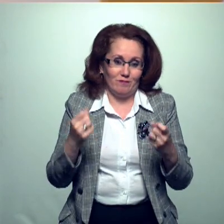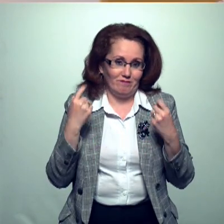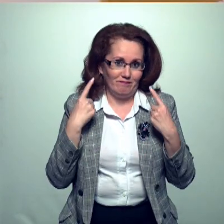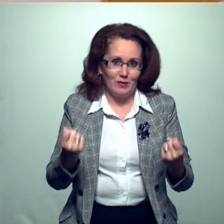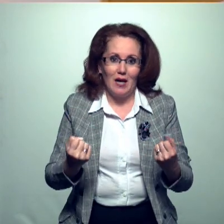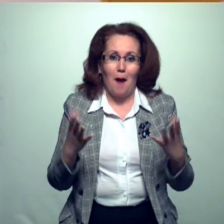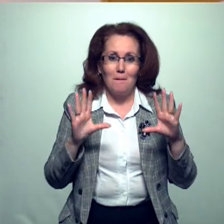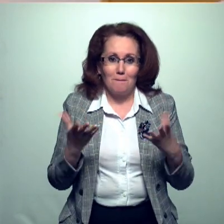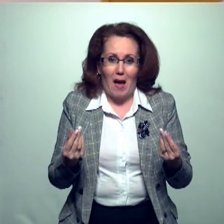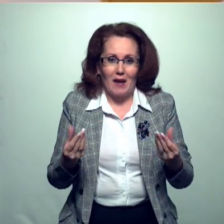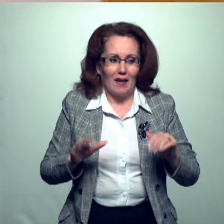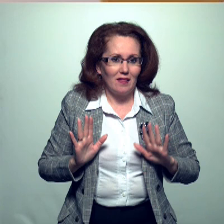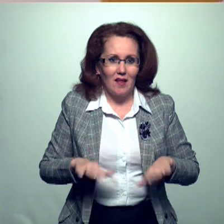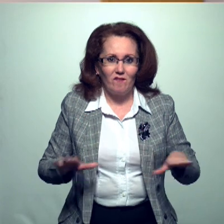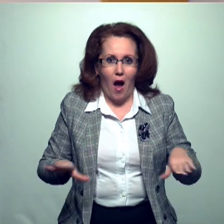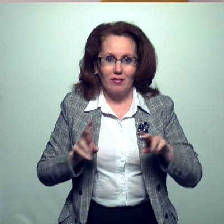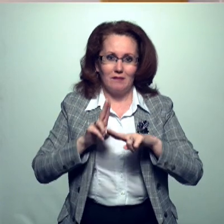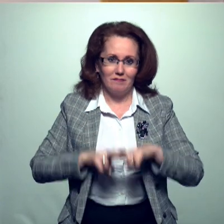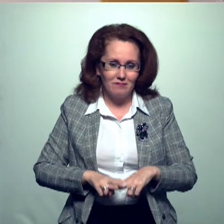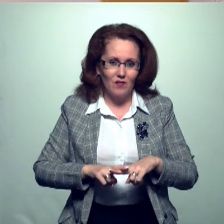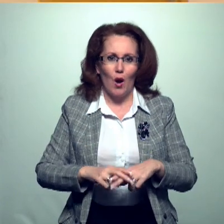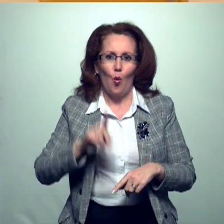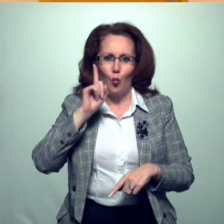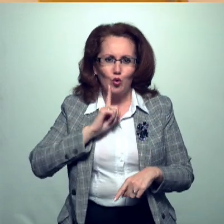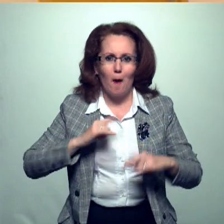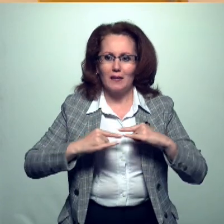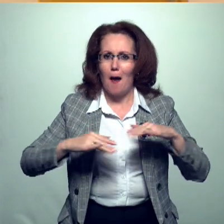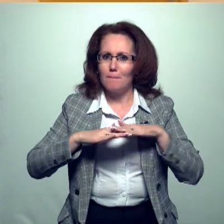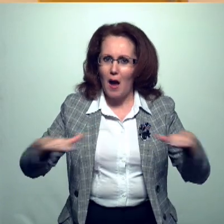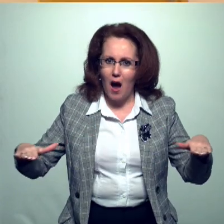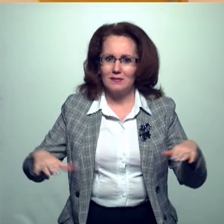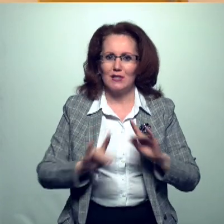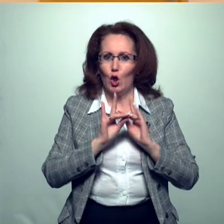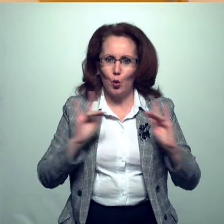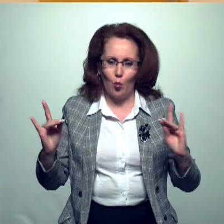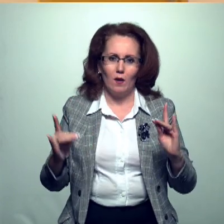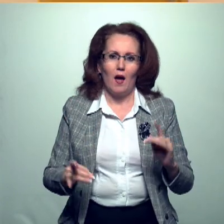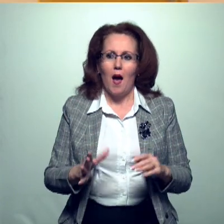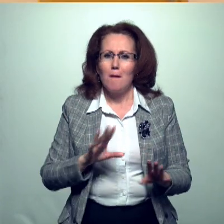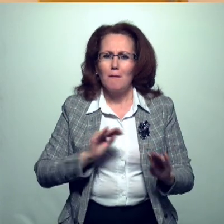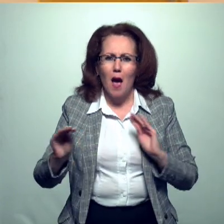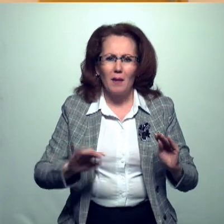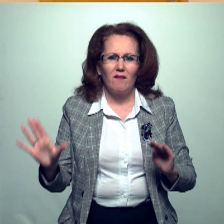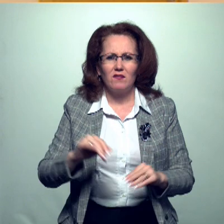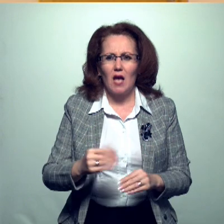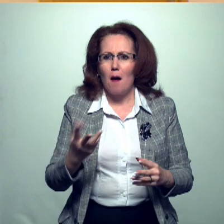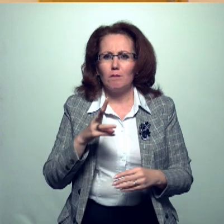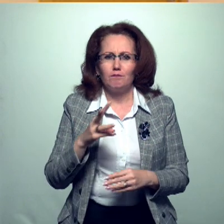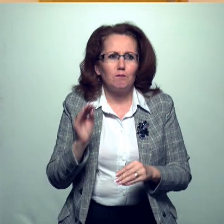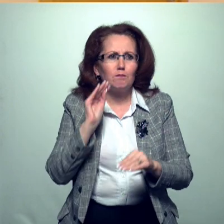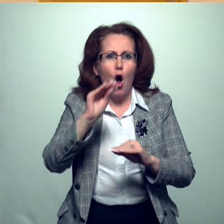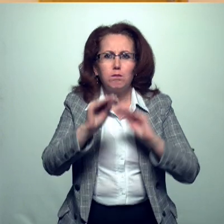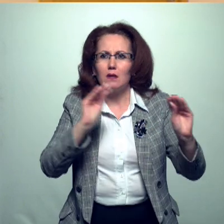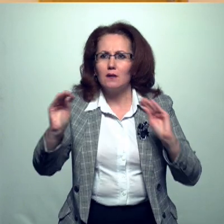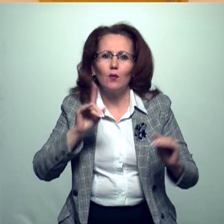мягкие диванчики, удобные парты, стулья. Современная мебель, она вся мобильная, она вся модульная. Это